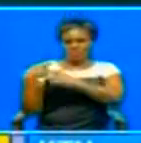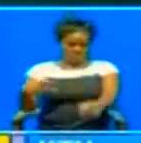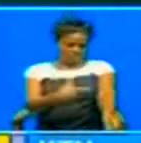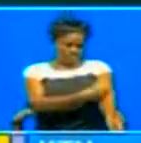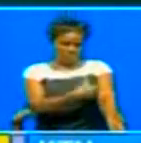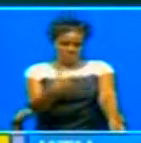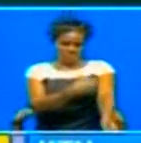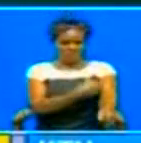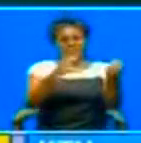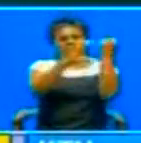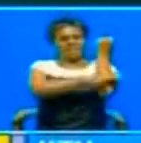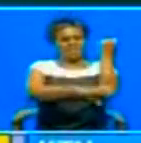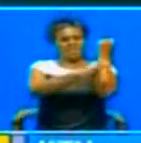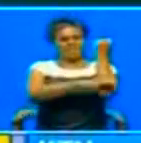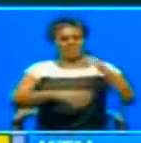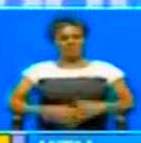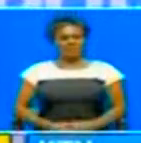doping cases in the country.